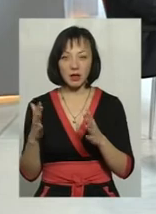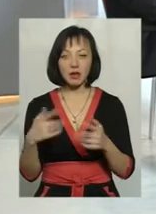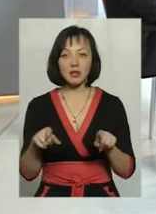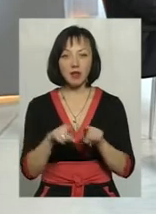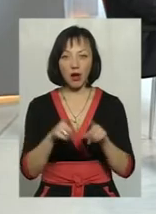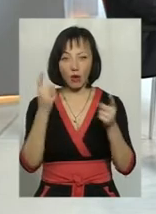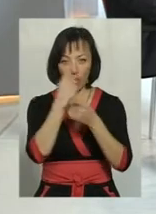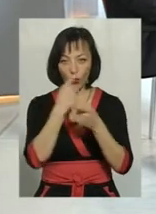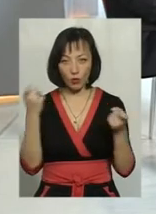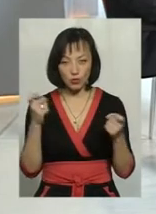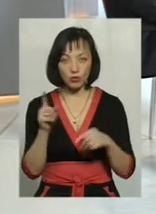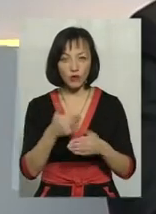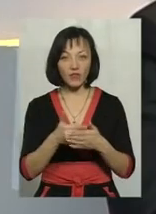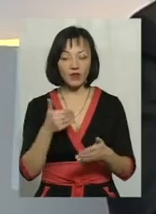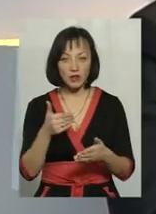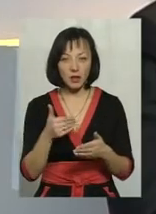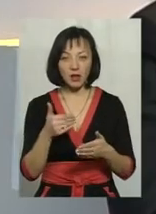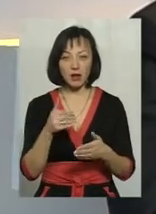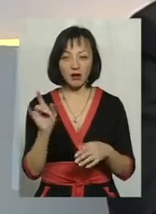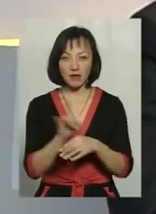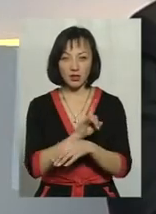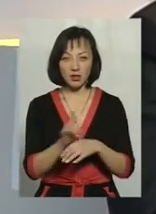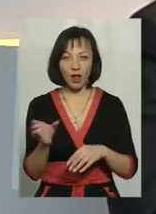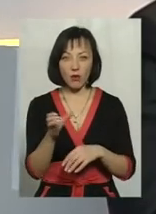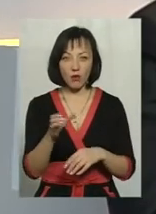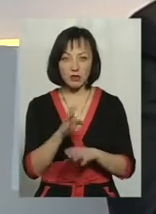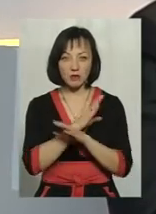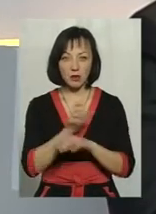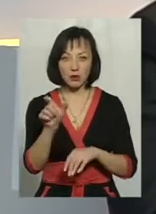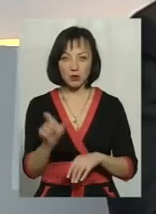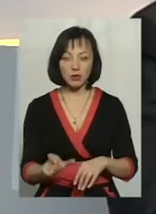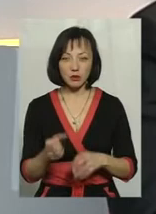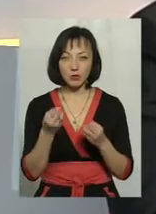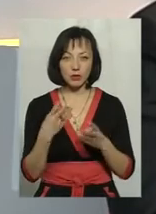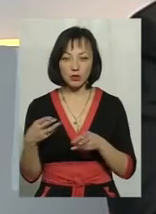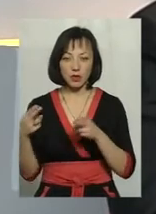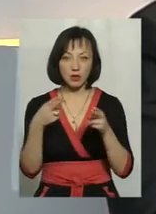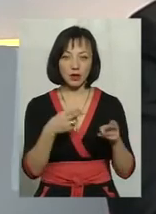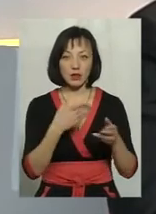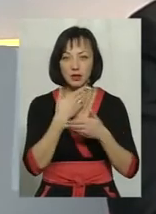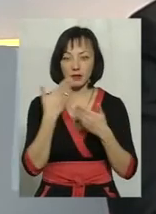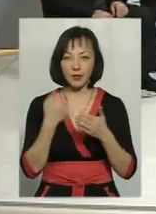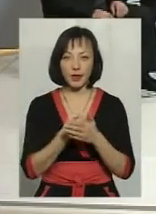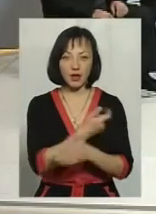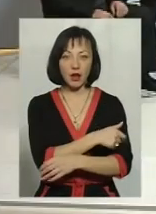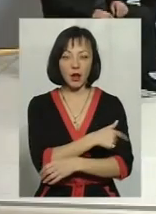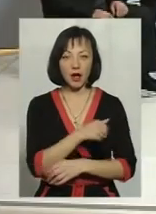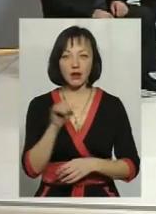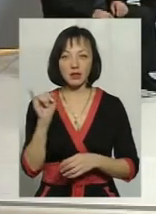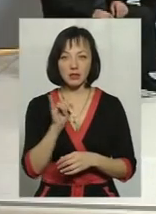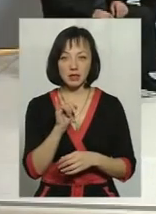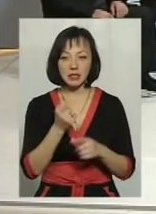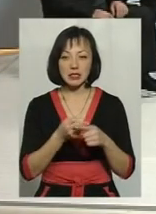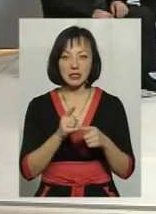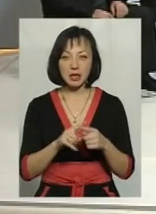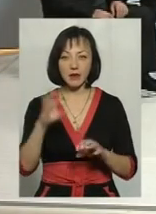так оголошували, що саме від сурогату наступила смерть, люди просто не доїжджали до лікарні. І